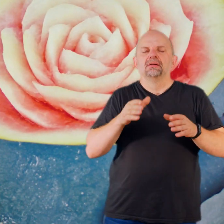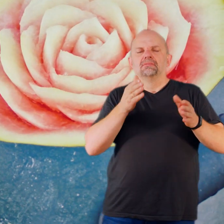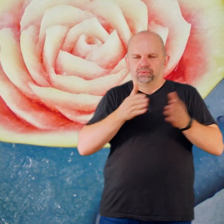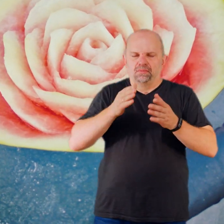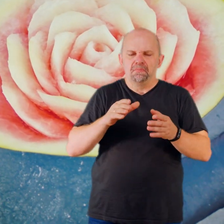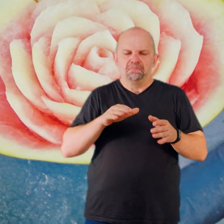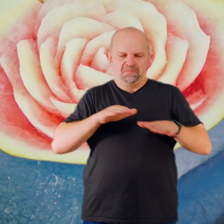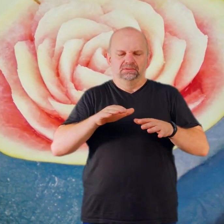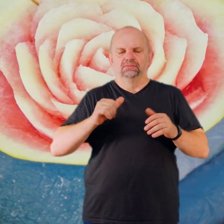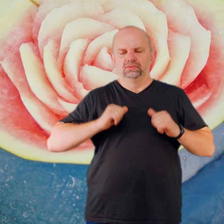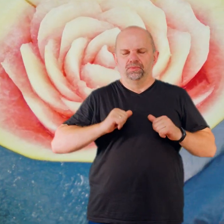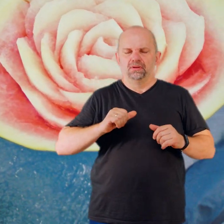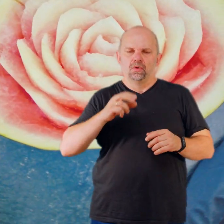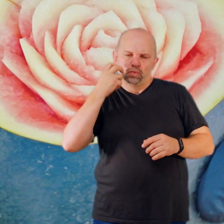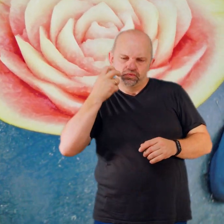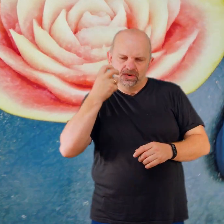I podcinamy.